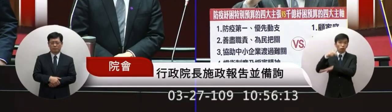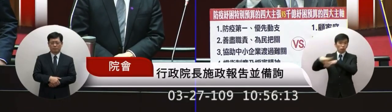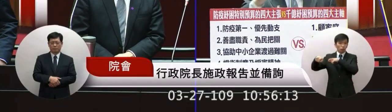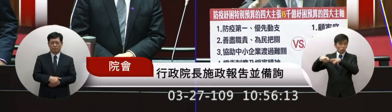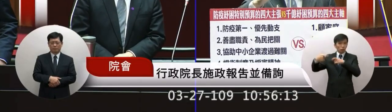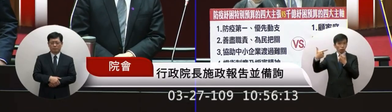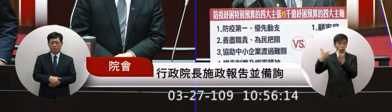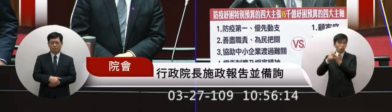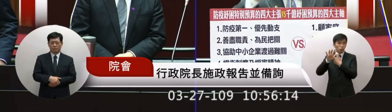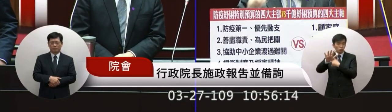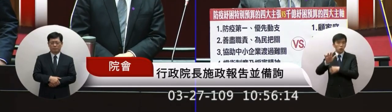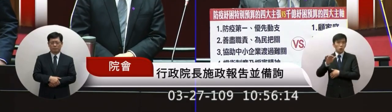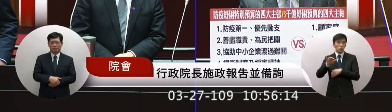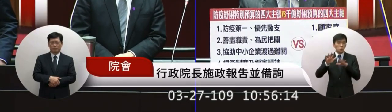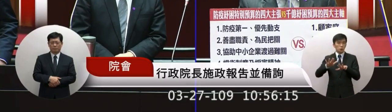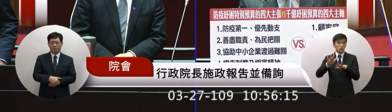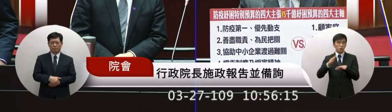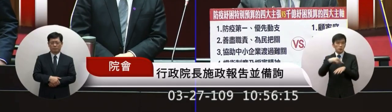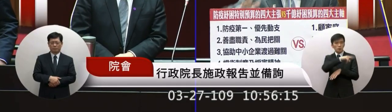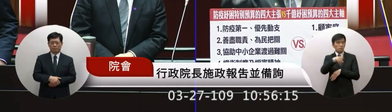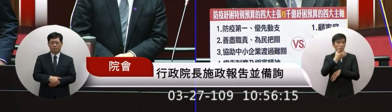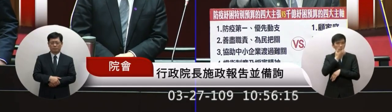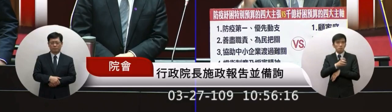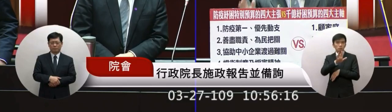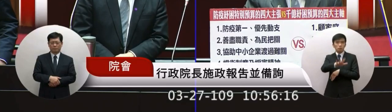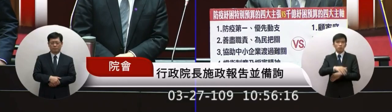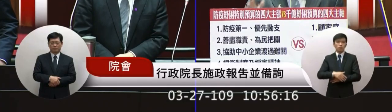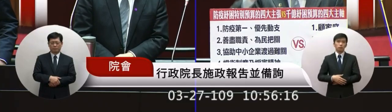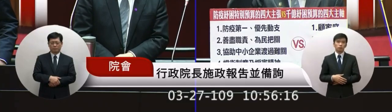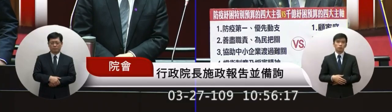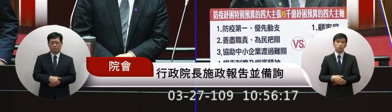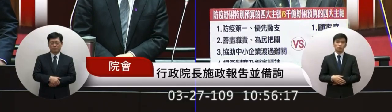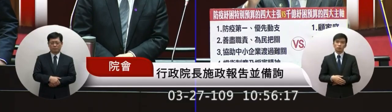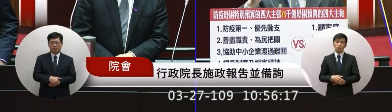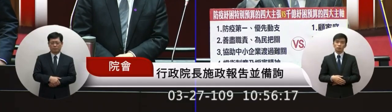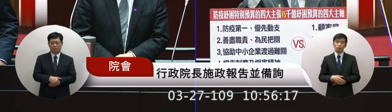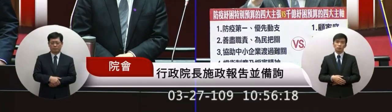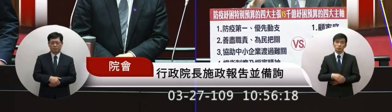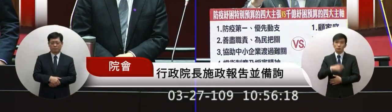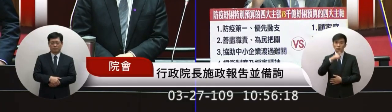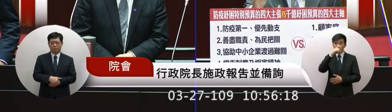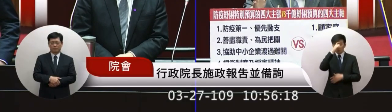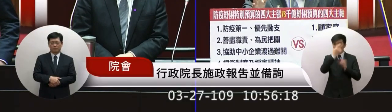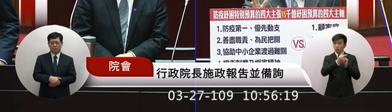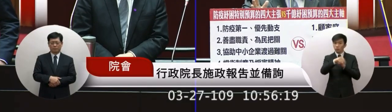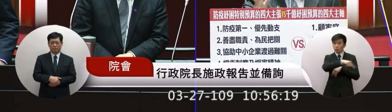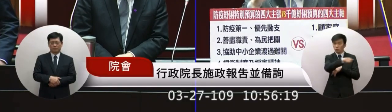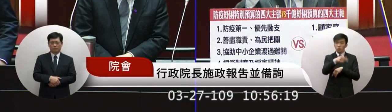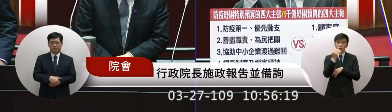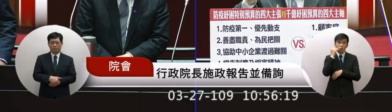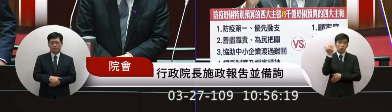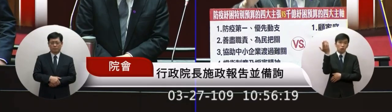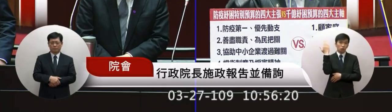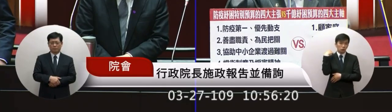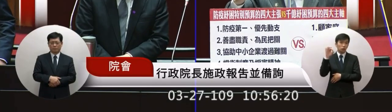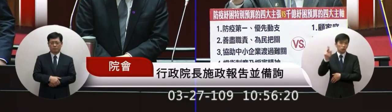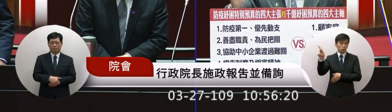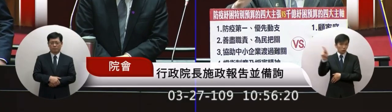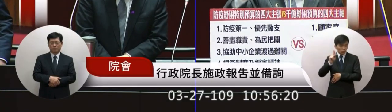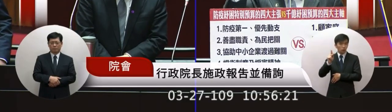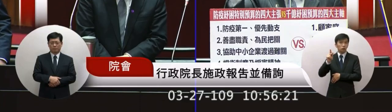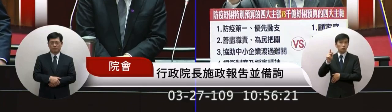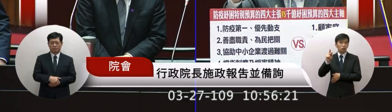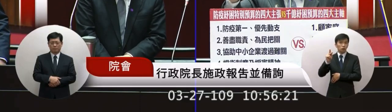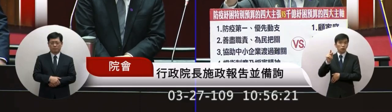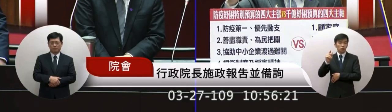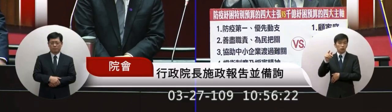做工作，这边一定有受到伤害。这个部分，咱是不是旧有的贷款，我来当比较？